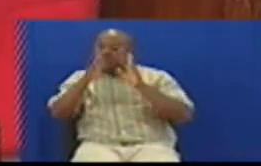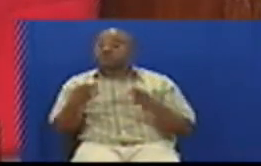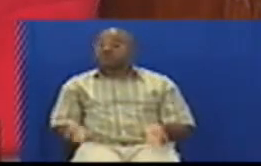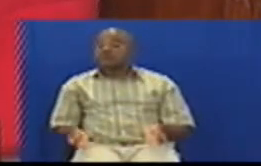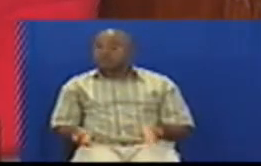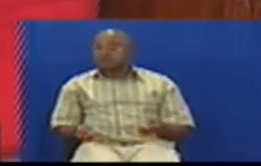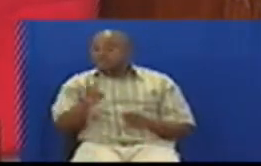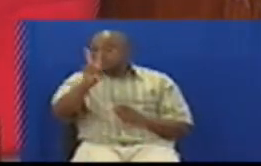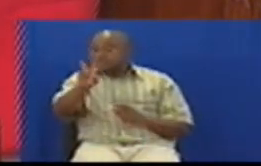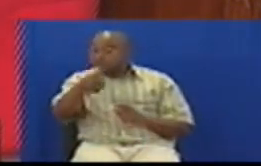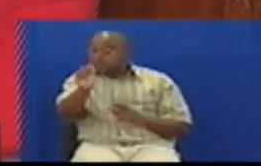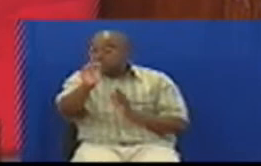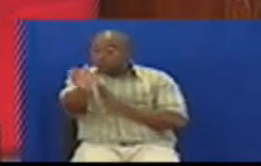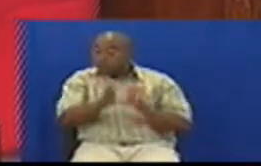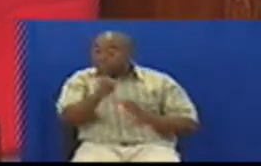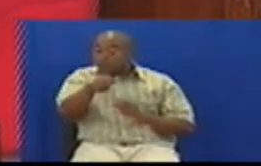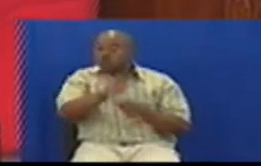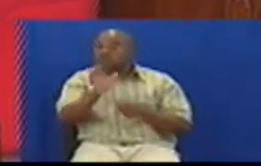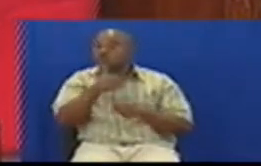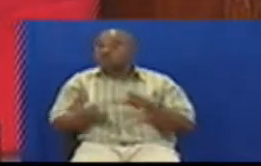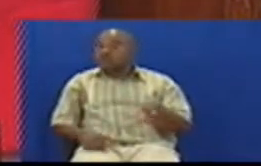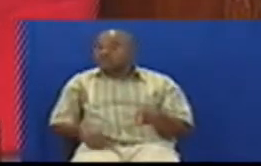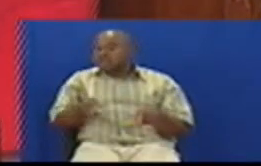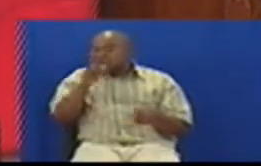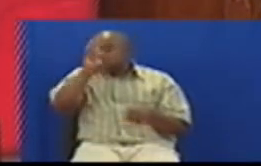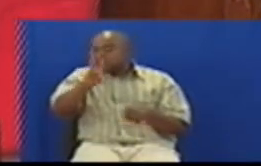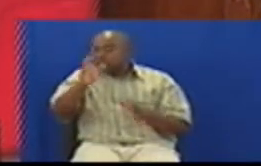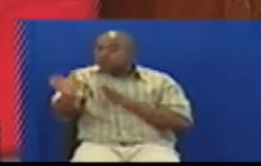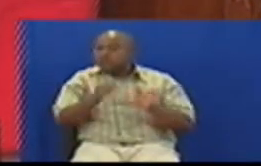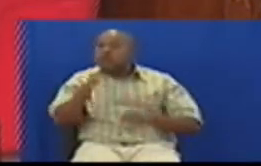uchaguzi, nchi nzima itakuwa na uchaguzi. Hivi unajua wamepanga kuua watu wangapi?